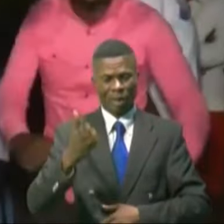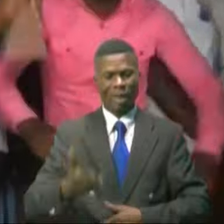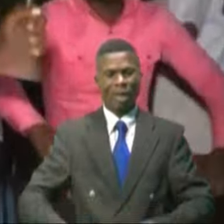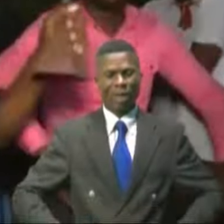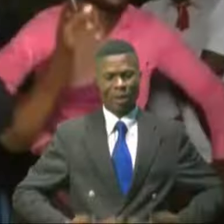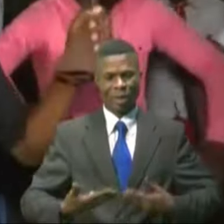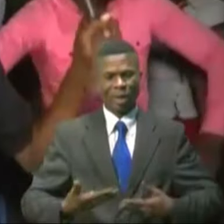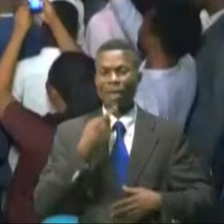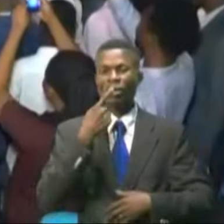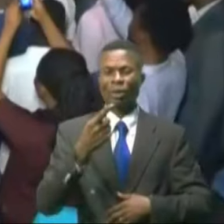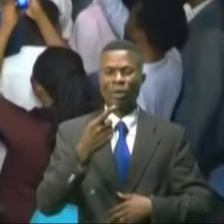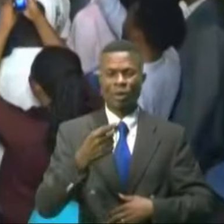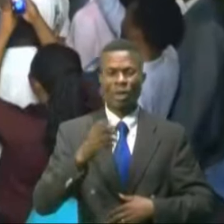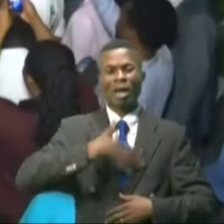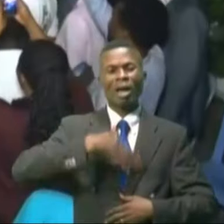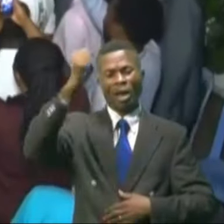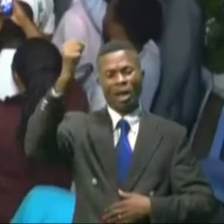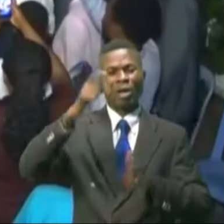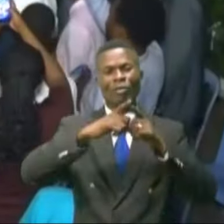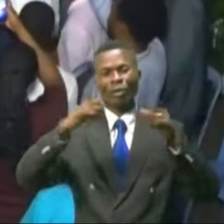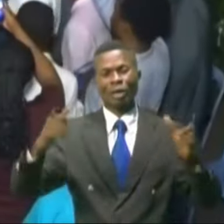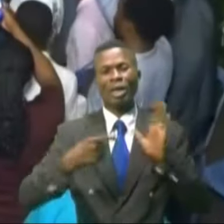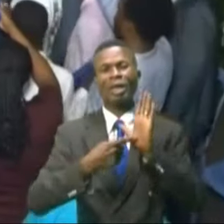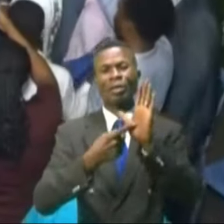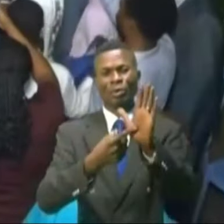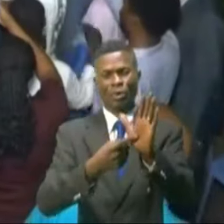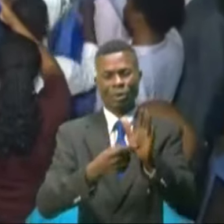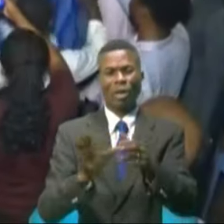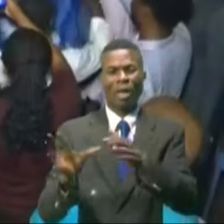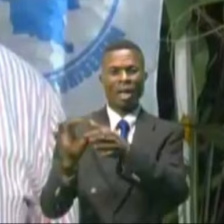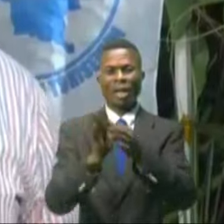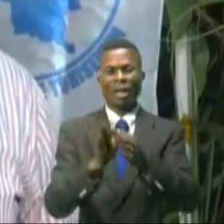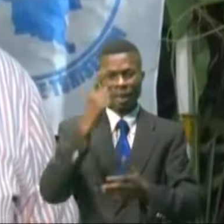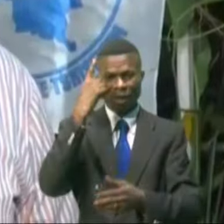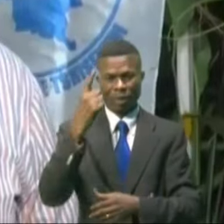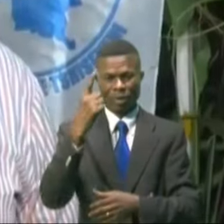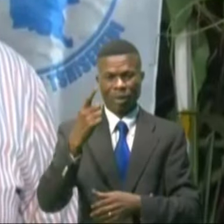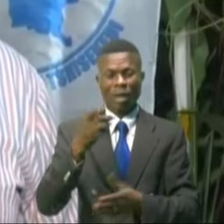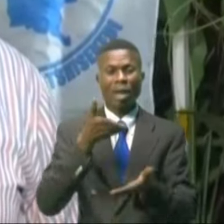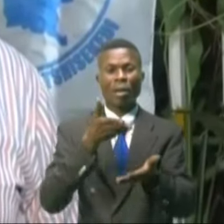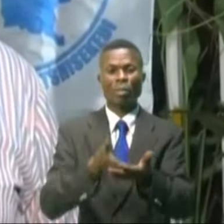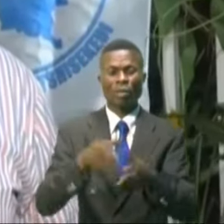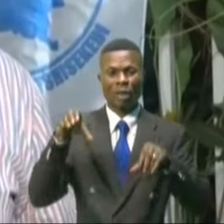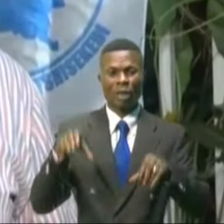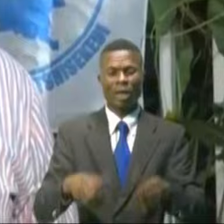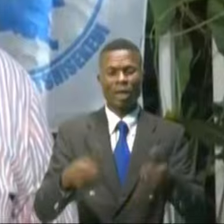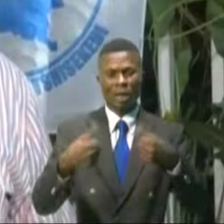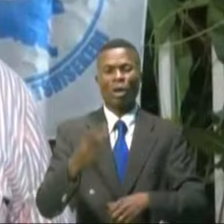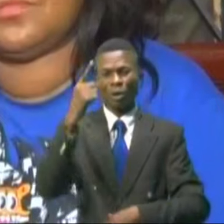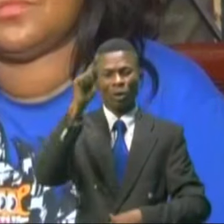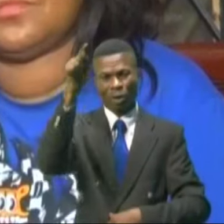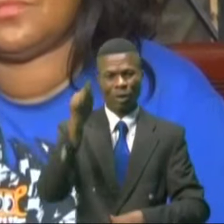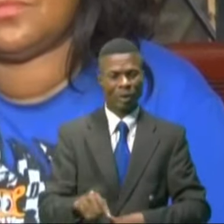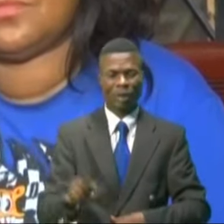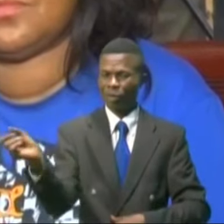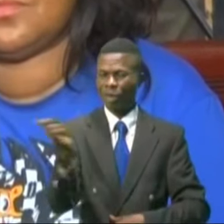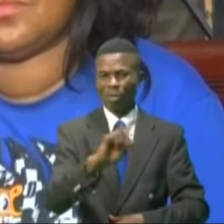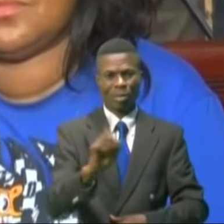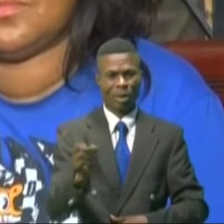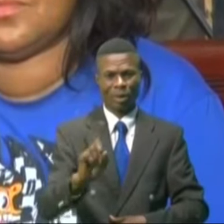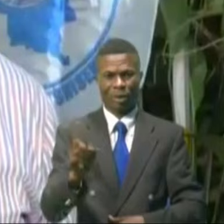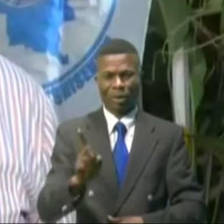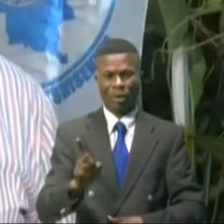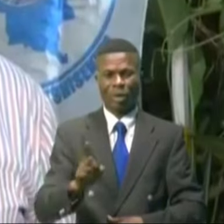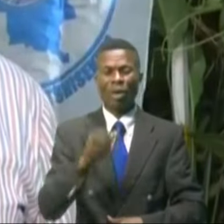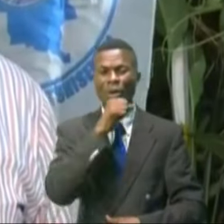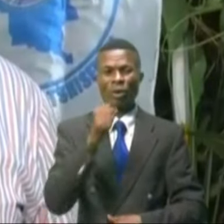renchérit-il, est une grande victoire qui symbolise l'unité nationale. C'est la preuve que le Congo restera un et indivisible. Le